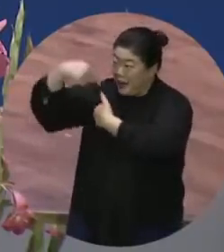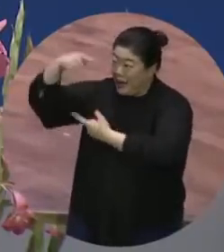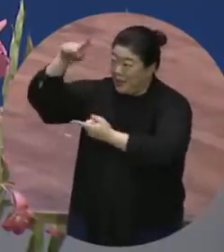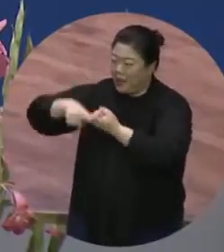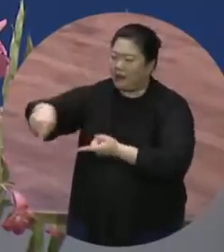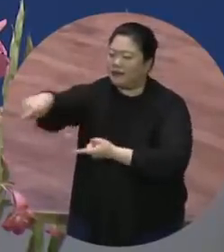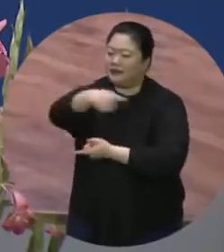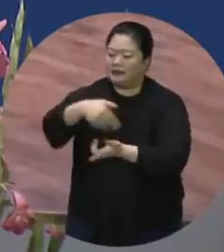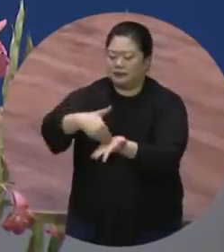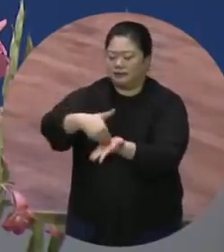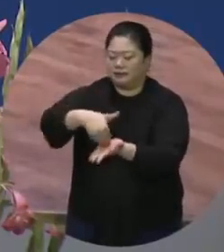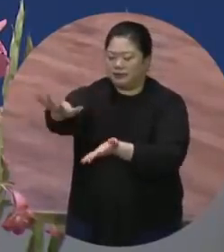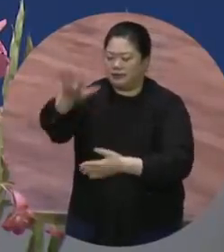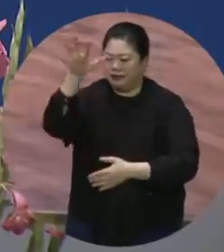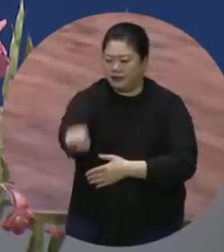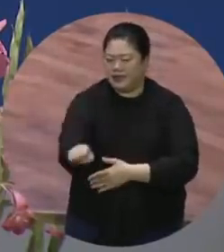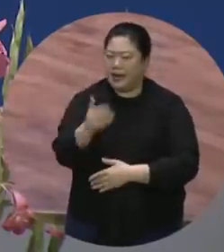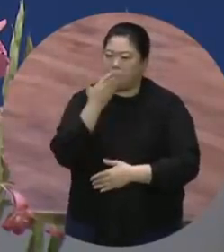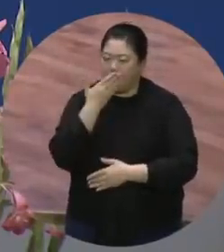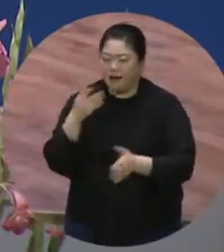그들을 쫓아내리이다.